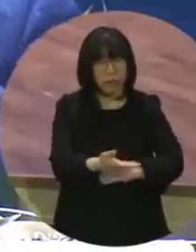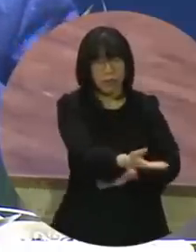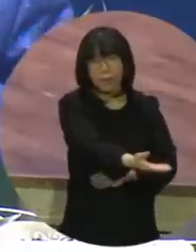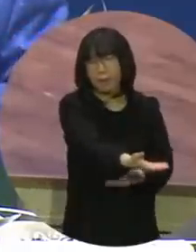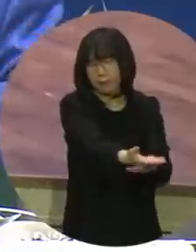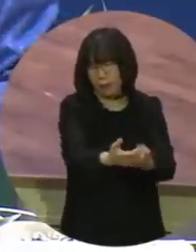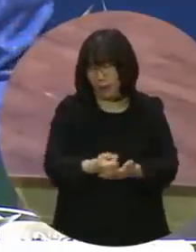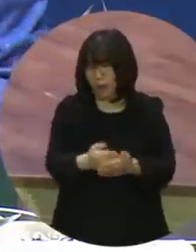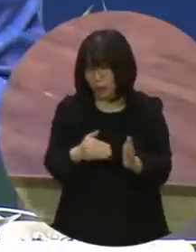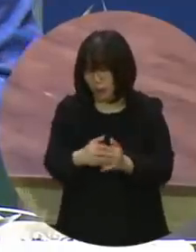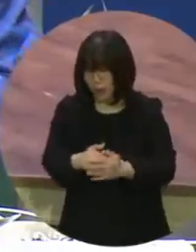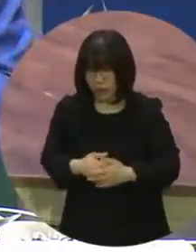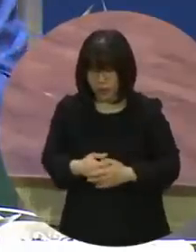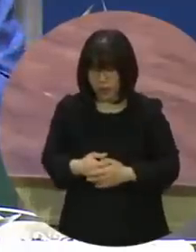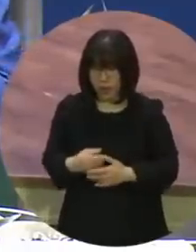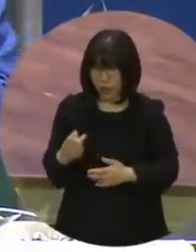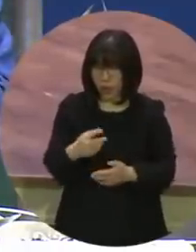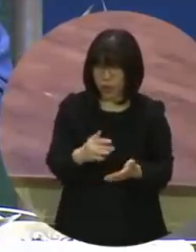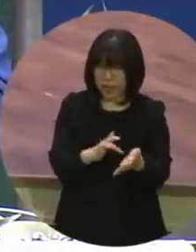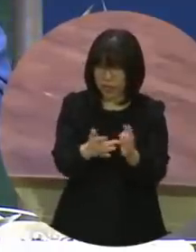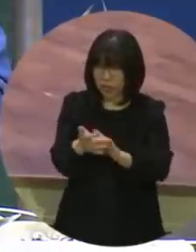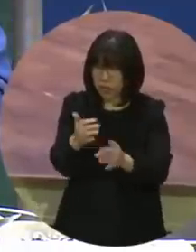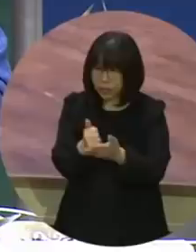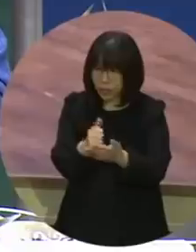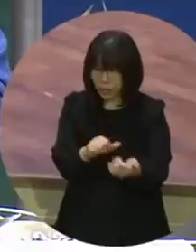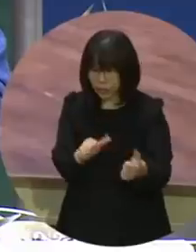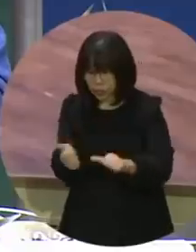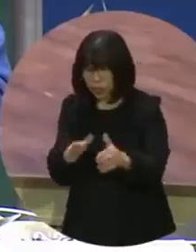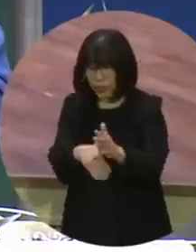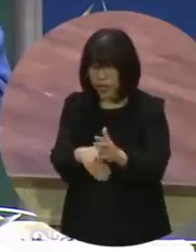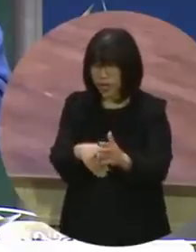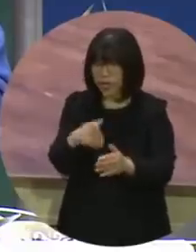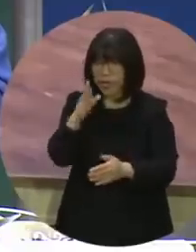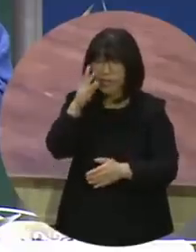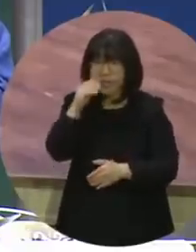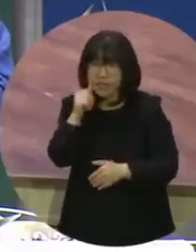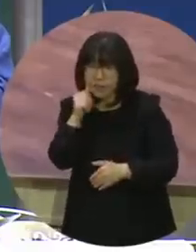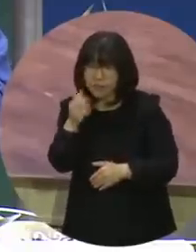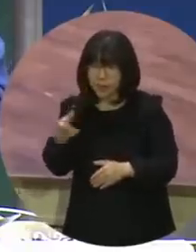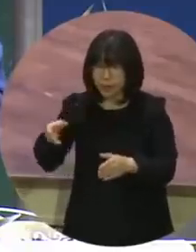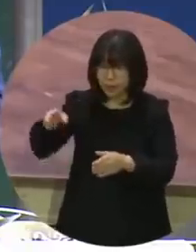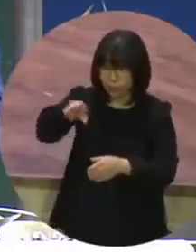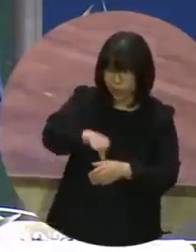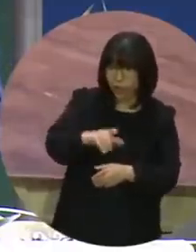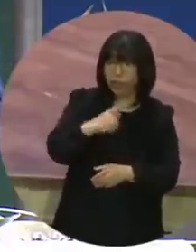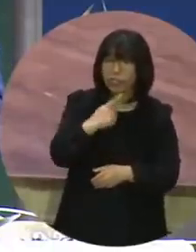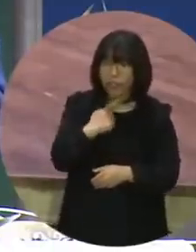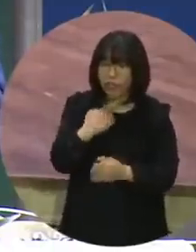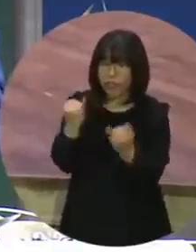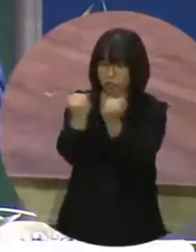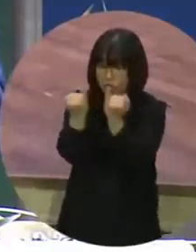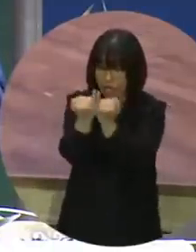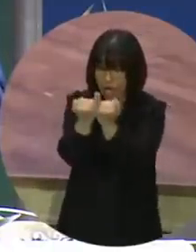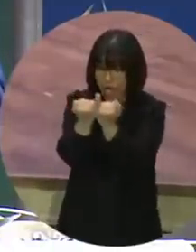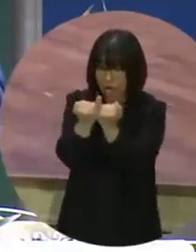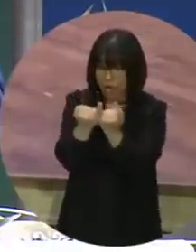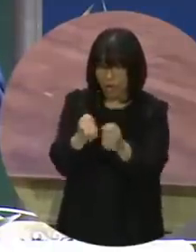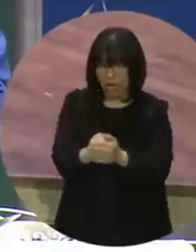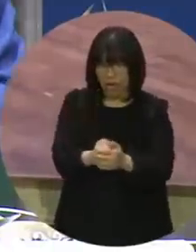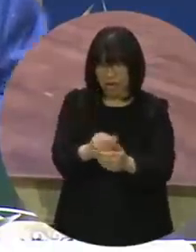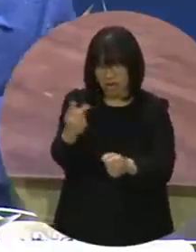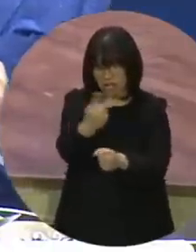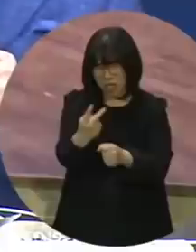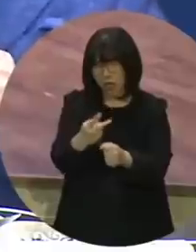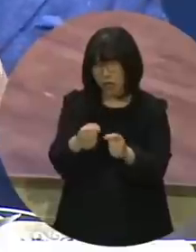막 복음 증거되는 곳에는 증거되어라. 한 분 했는데 2000년 동안 헌신. 한 분 예수님께 머리